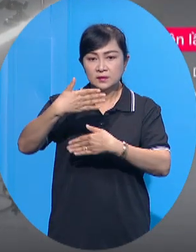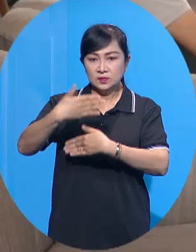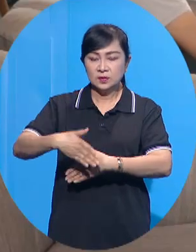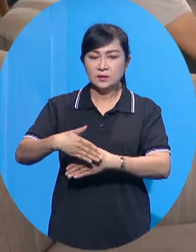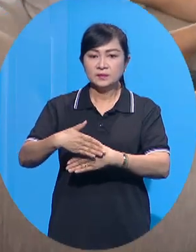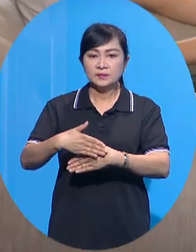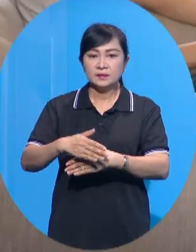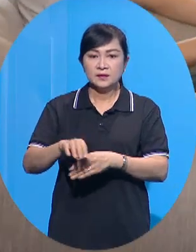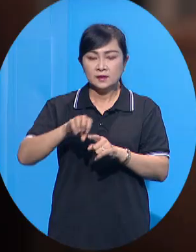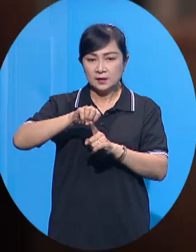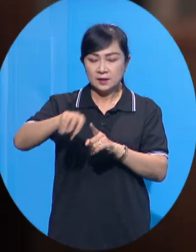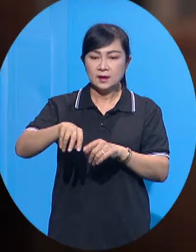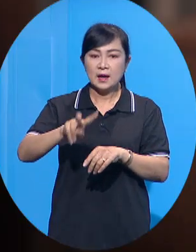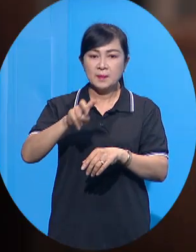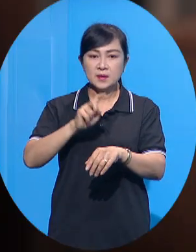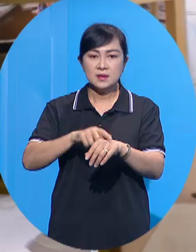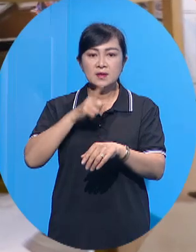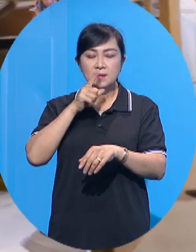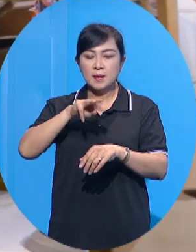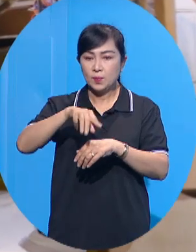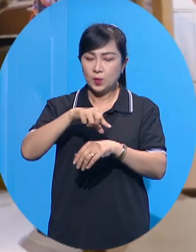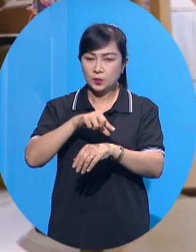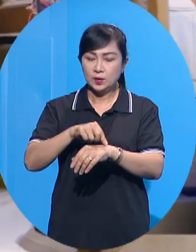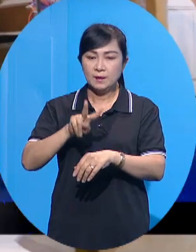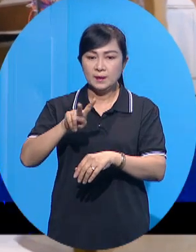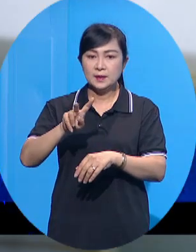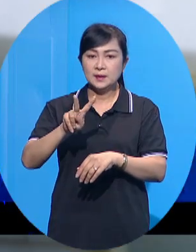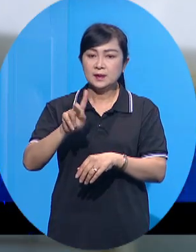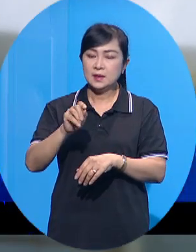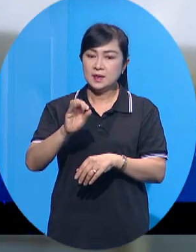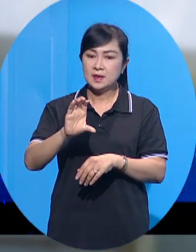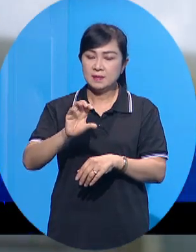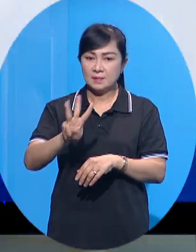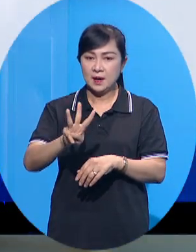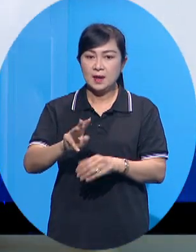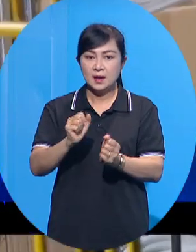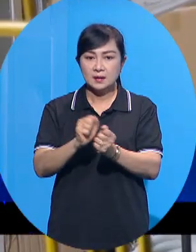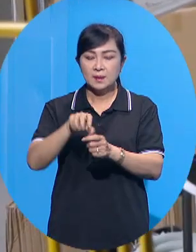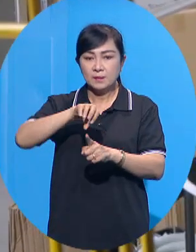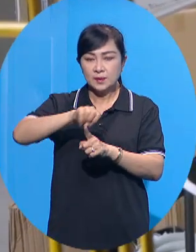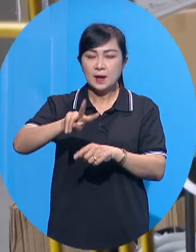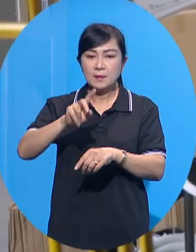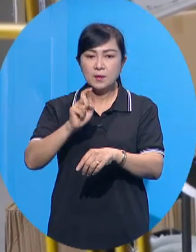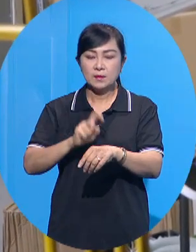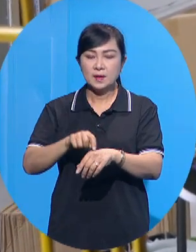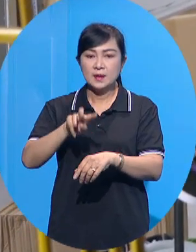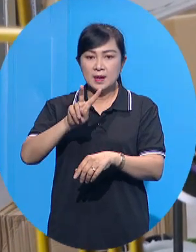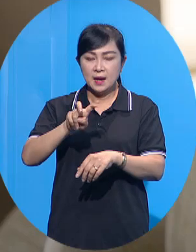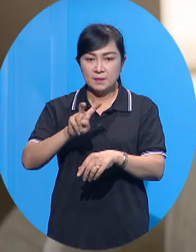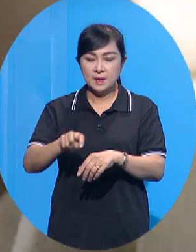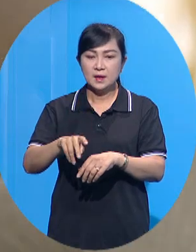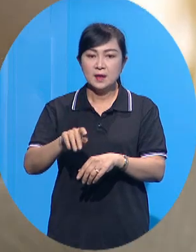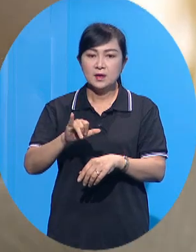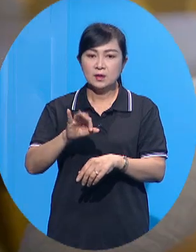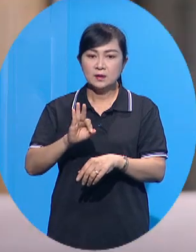chủ chốt phát sóng vào lúc 20 giờ thứ Bảy hàng tuần trên VTC3, đồng phát sóng lúc 21 giờ 30 thứ Bảy trên kênh